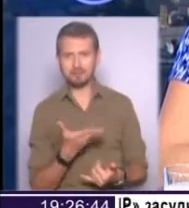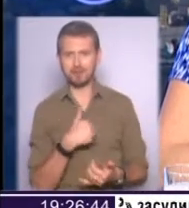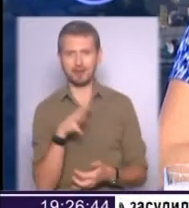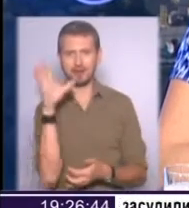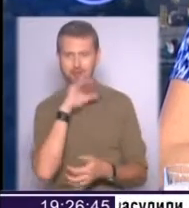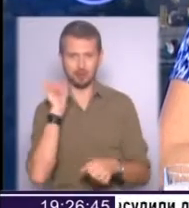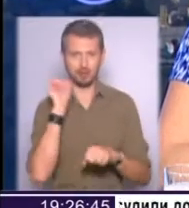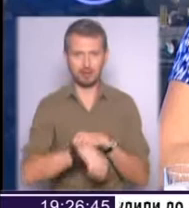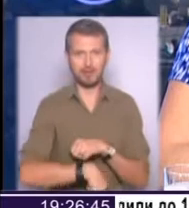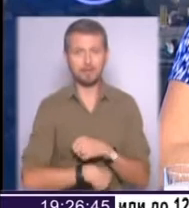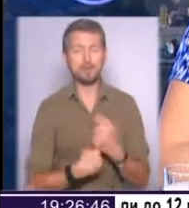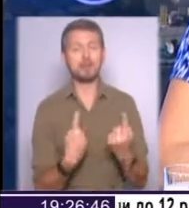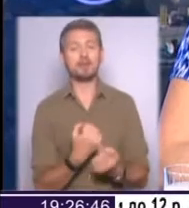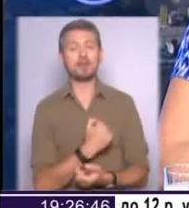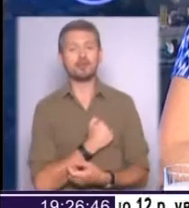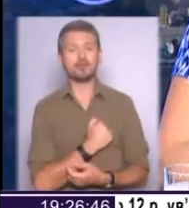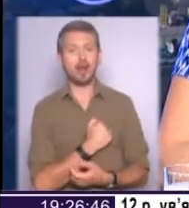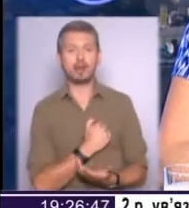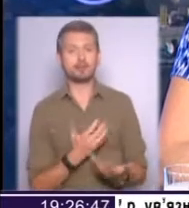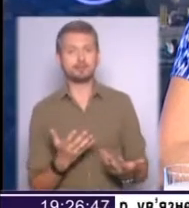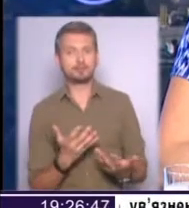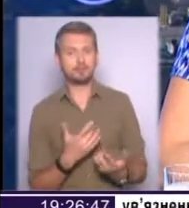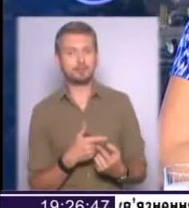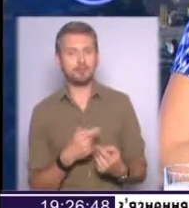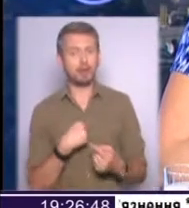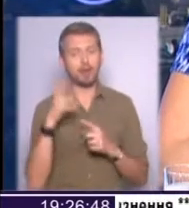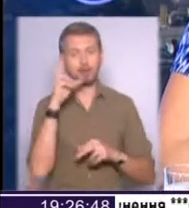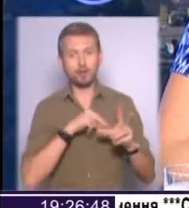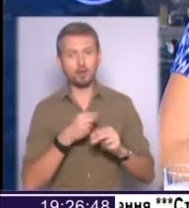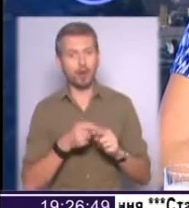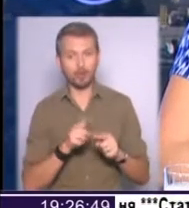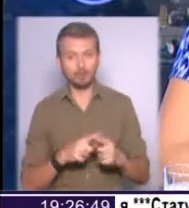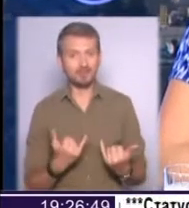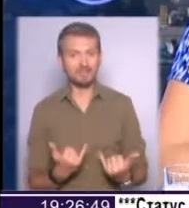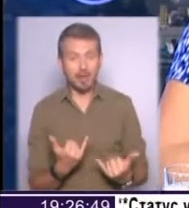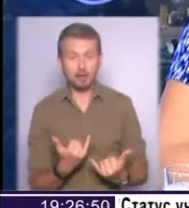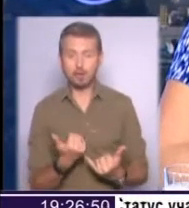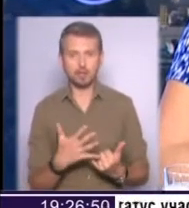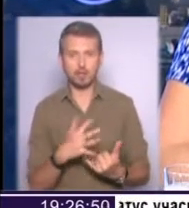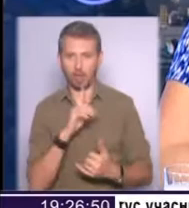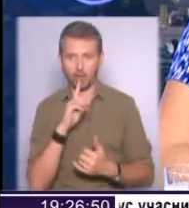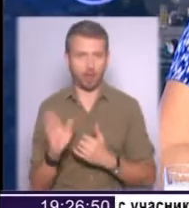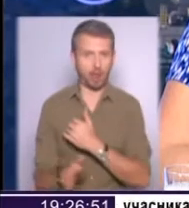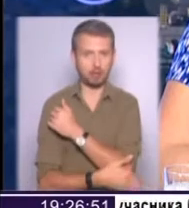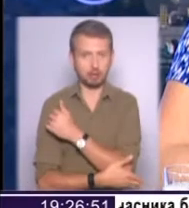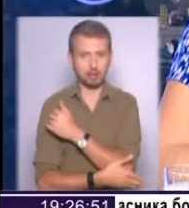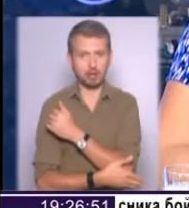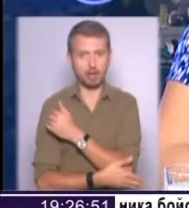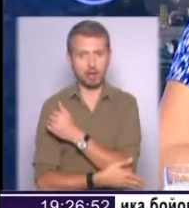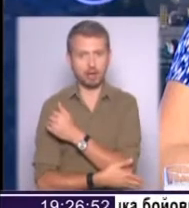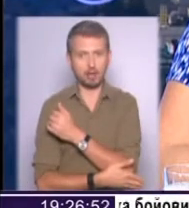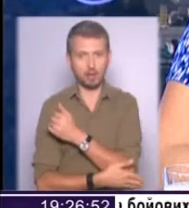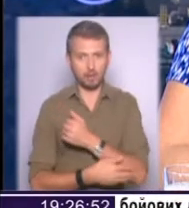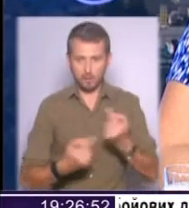превеликий жаль, це є, сподіваюся, дно цієї кризи. Так? Перейшовши цю кризу,